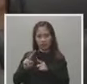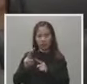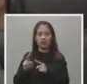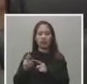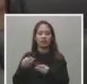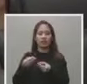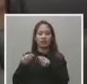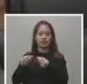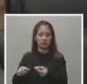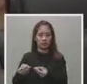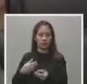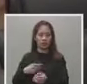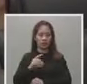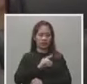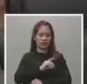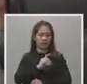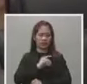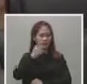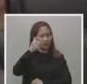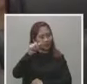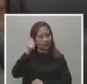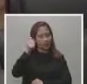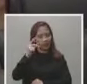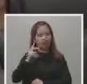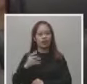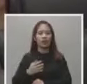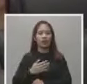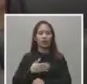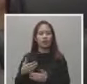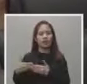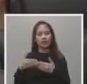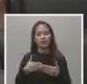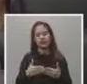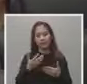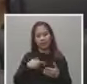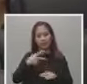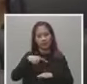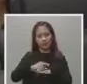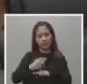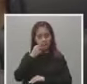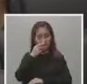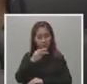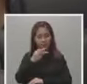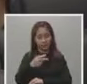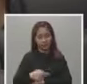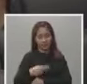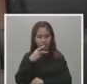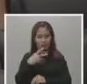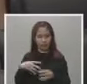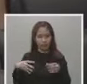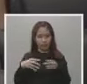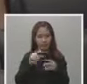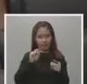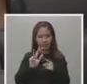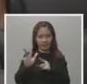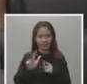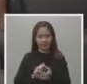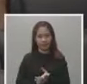อบภารกิจในแต่ละวันเดี๋ยวผมจะพาท่านประธานไปทัวร์ดูกลุ่มไลน์กลุ่มที่